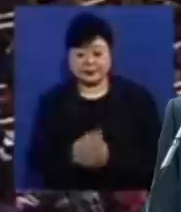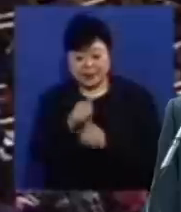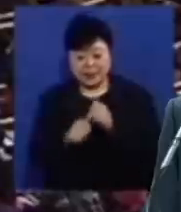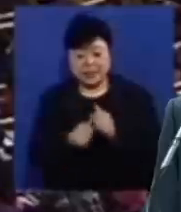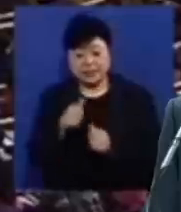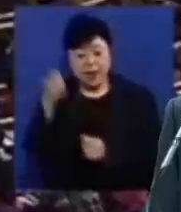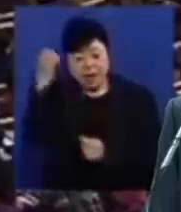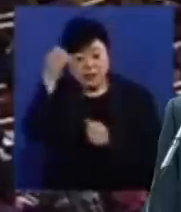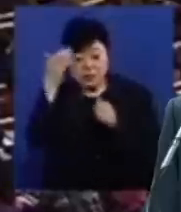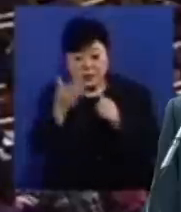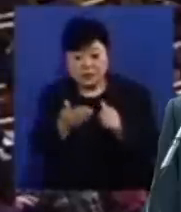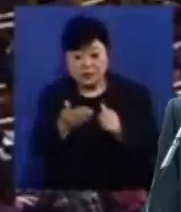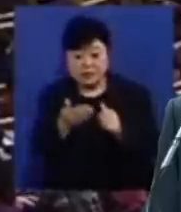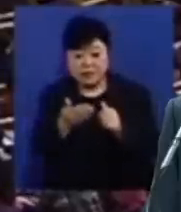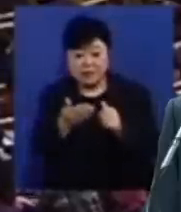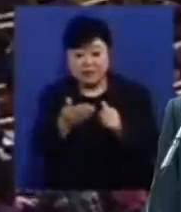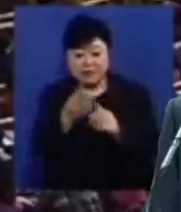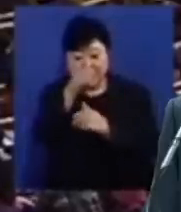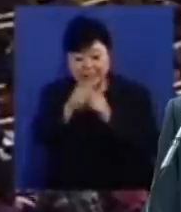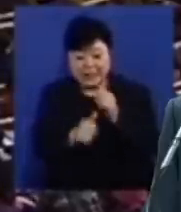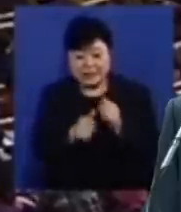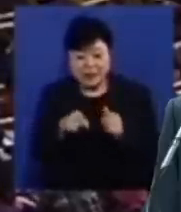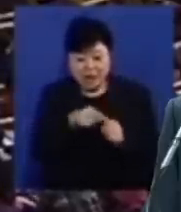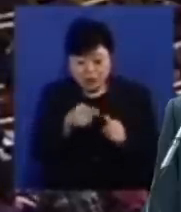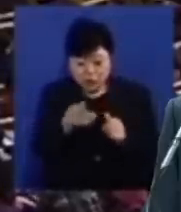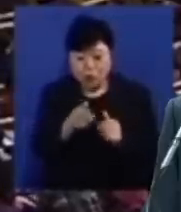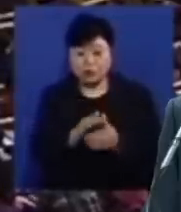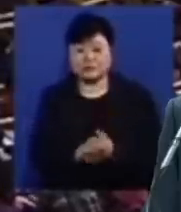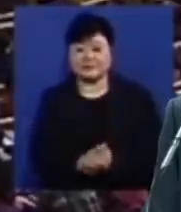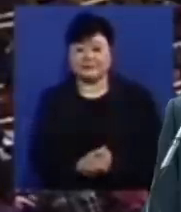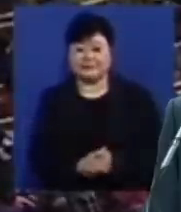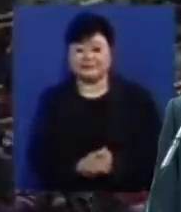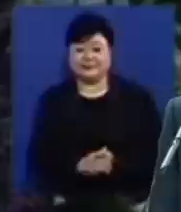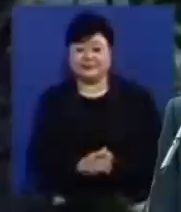하나님의 성령이 하나님을 가르쳐 주시는 것입니다.